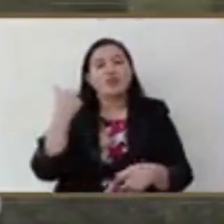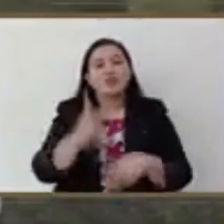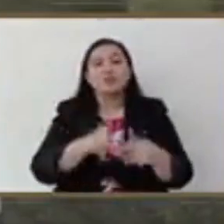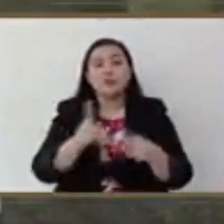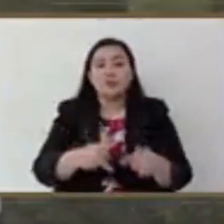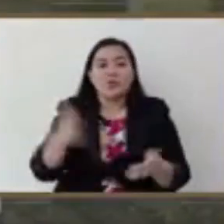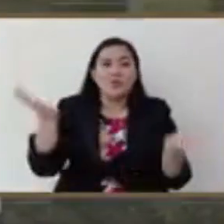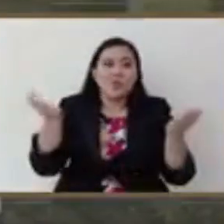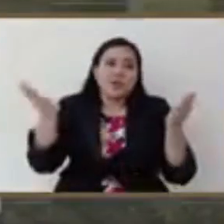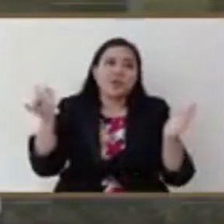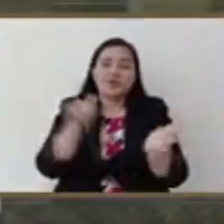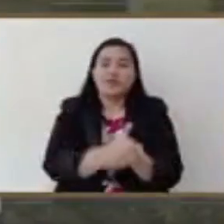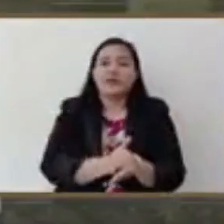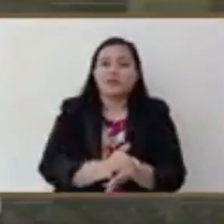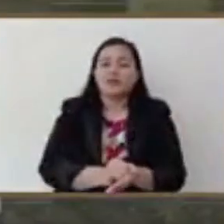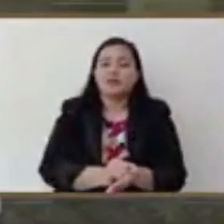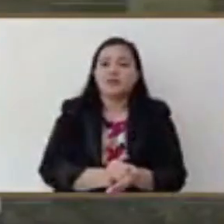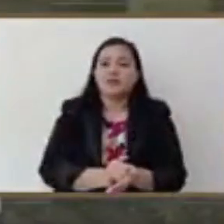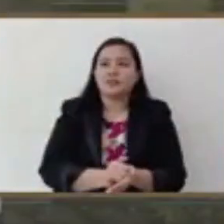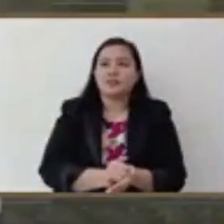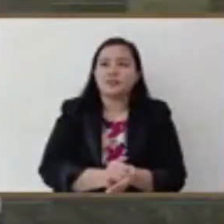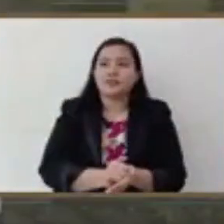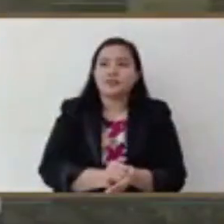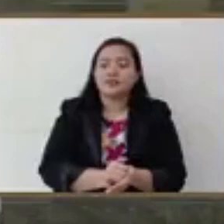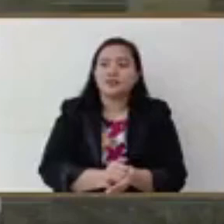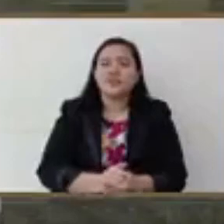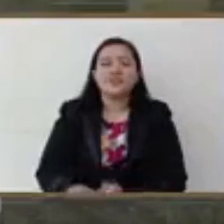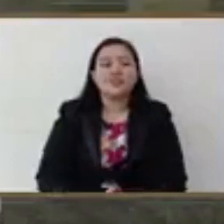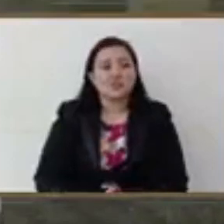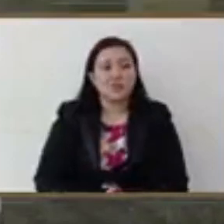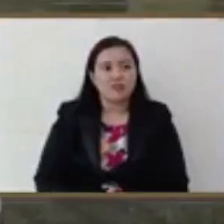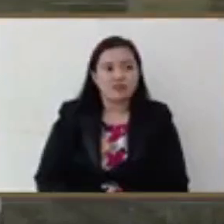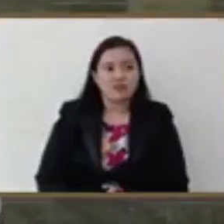ka nagbigay ka, kinakailangan kilalanin mo ang nagbigay sa iyo.